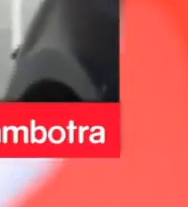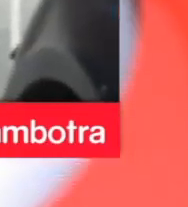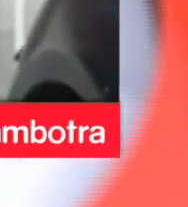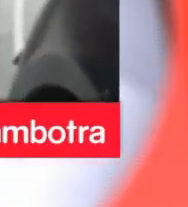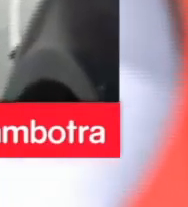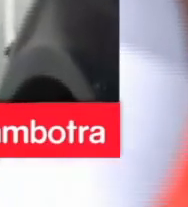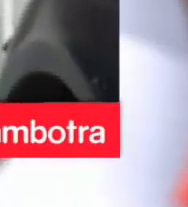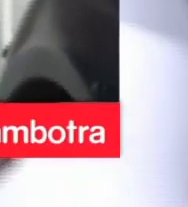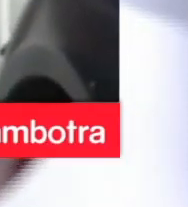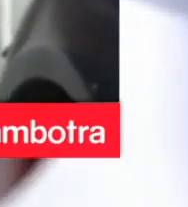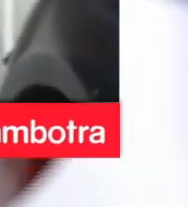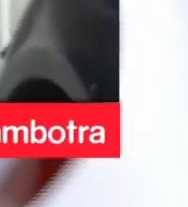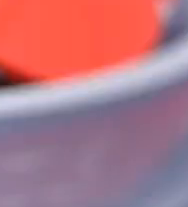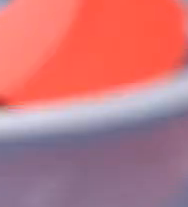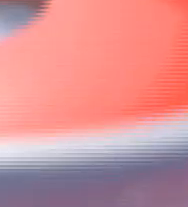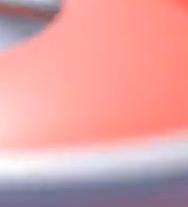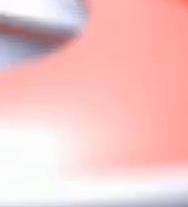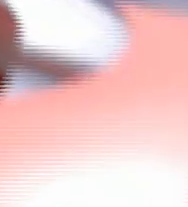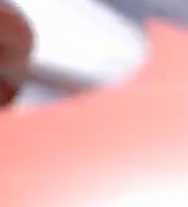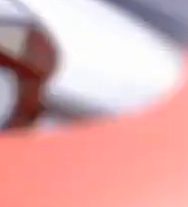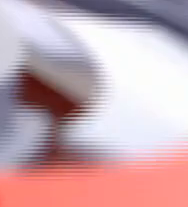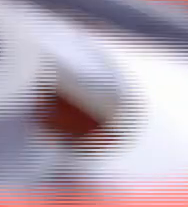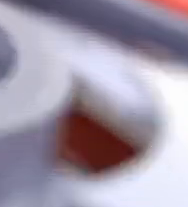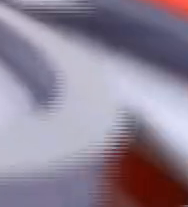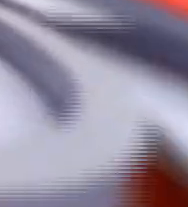nahitana zazalahy telo mbifolo taona